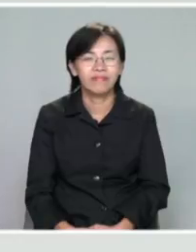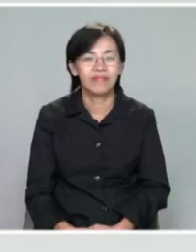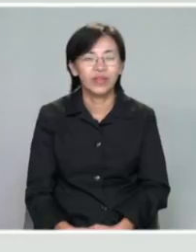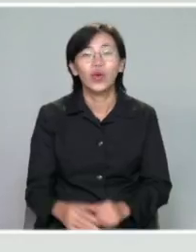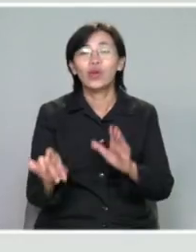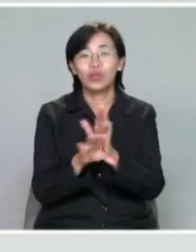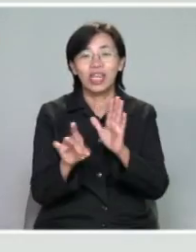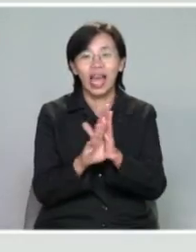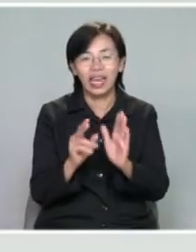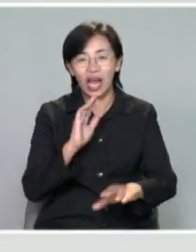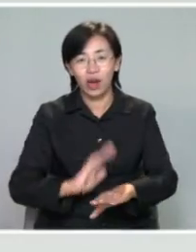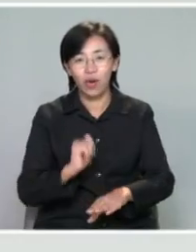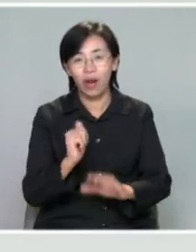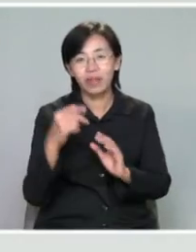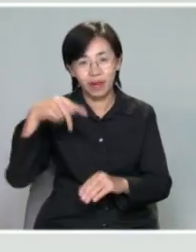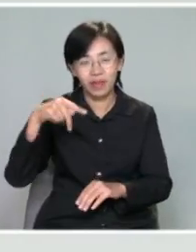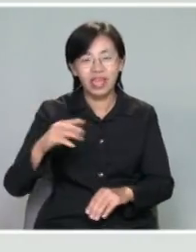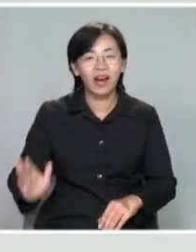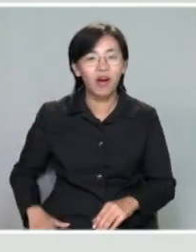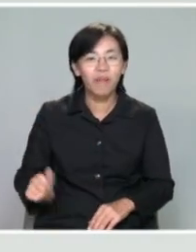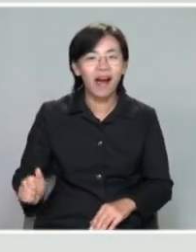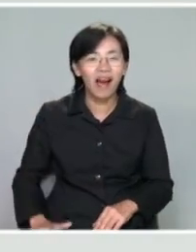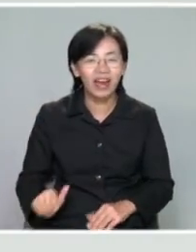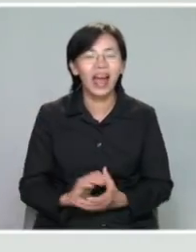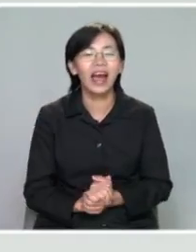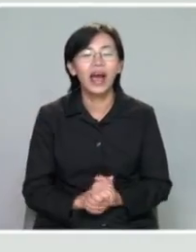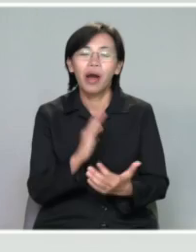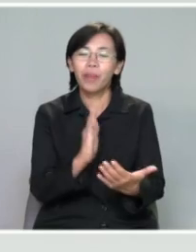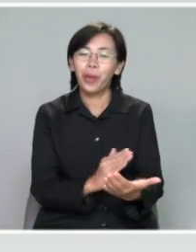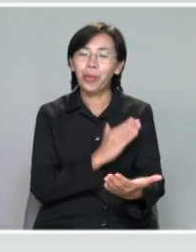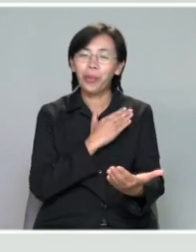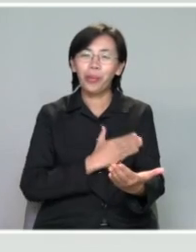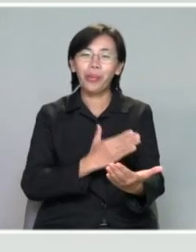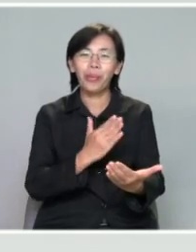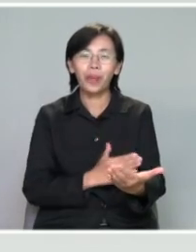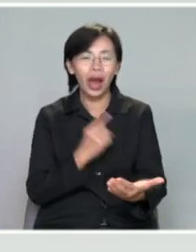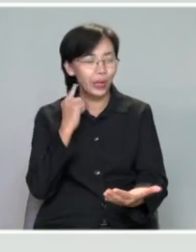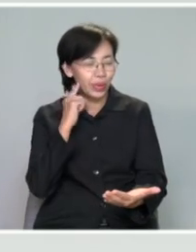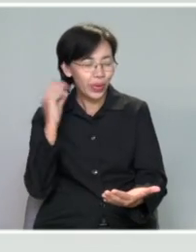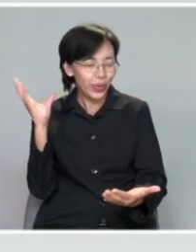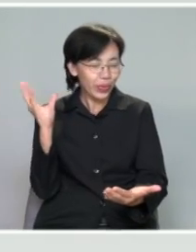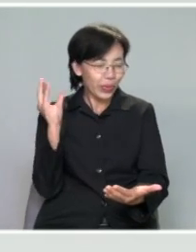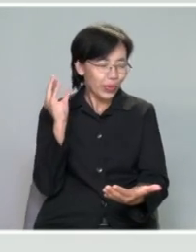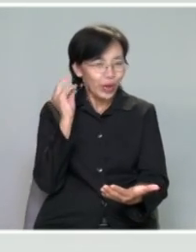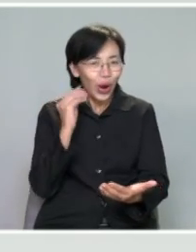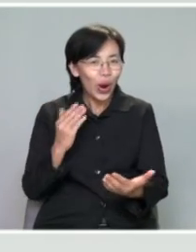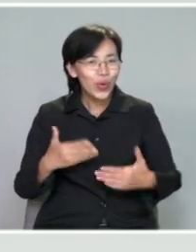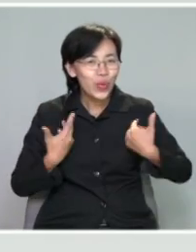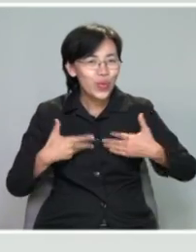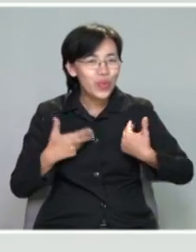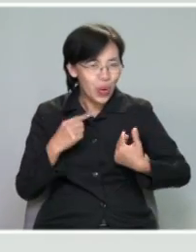ปิดท้ายด้วยความสามารถพิเศษของน้องหมาที่มีเสียงเพลงก้องอยู่ในหูหูสัมผัสได้ถึงความมันของเพลง